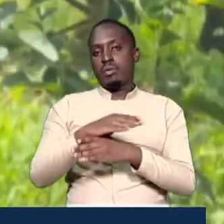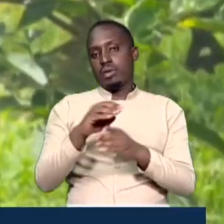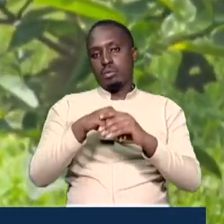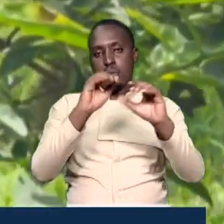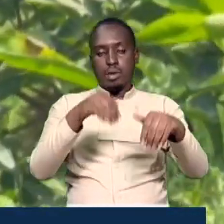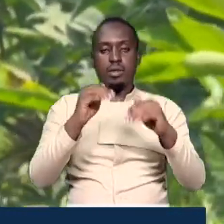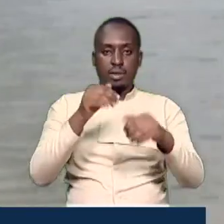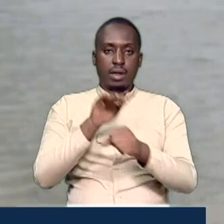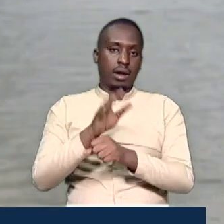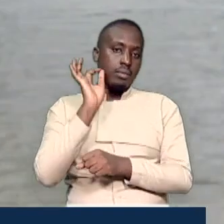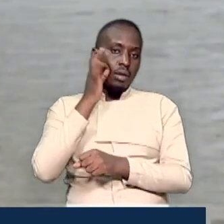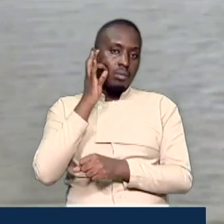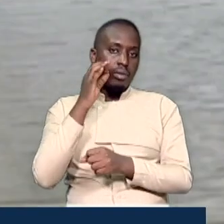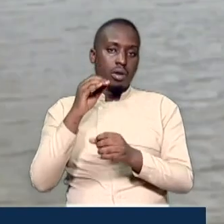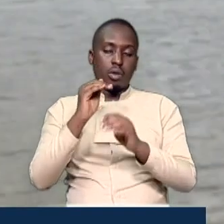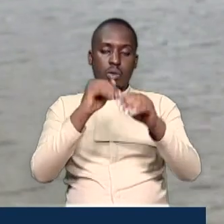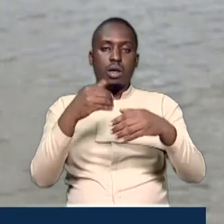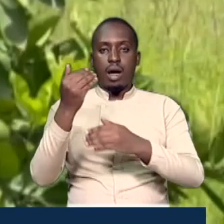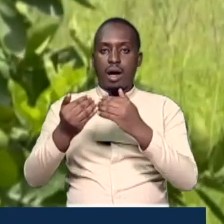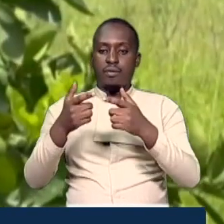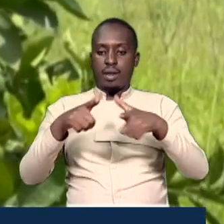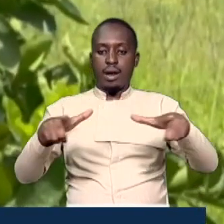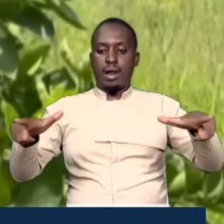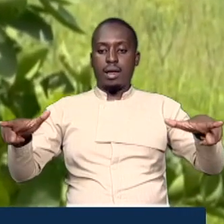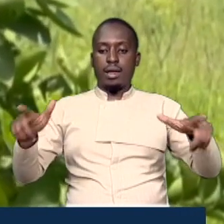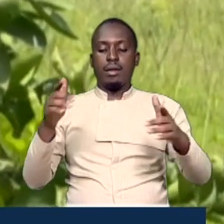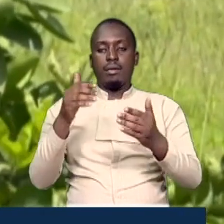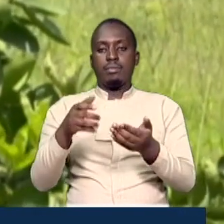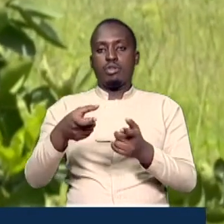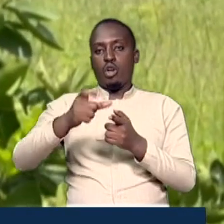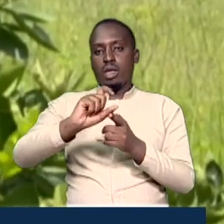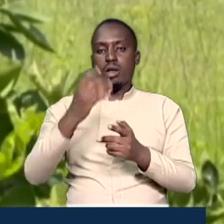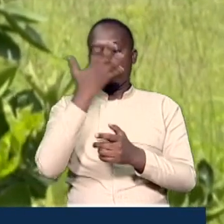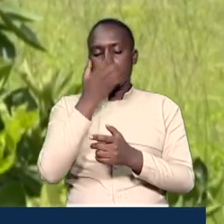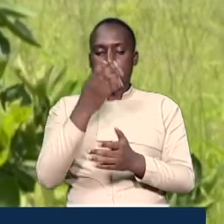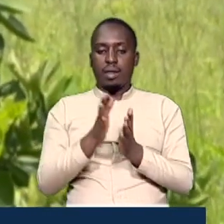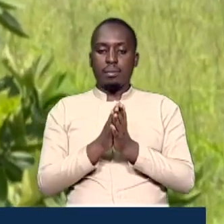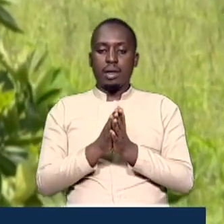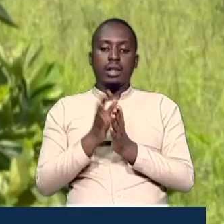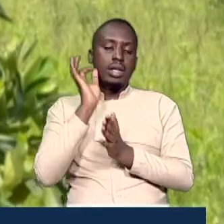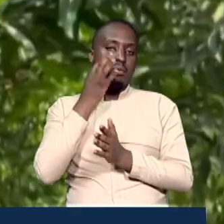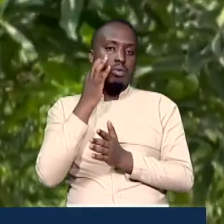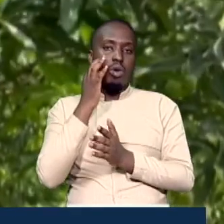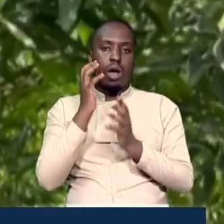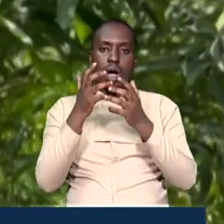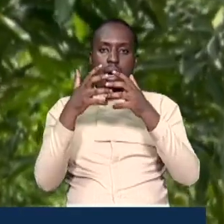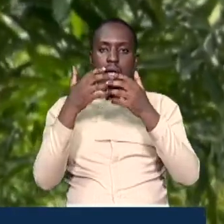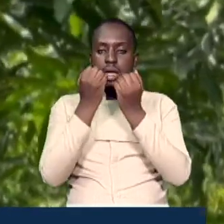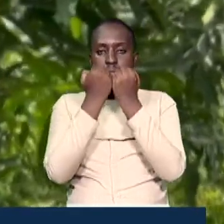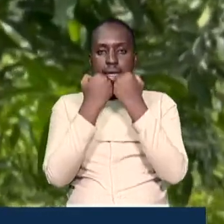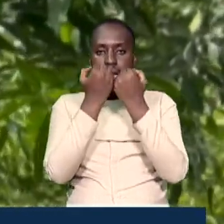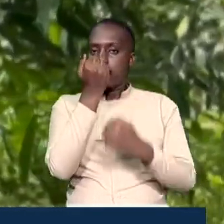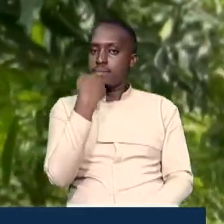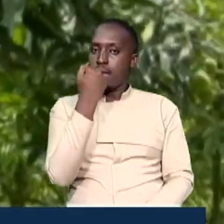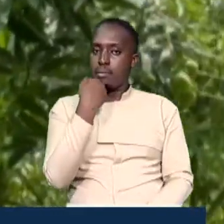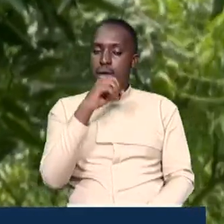cyane ubw'imbuto bahamya ko guhinga mu nkengero z'ibiyaga nk'ibi. Byazamuye ubwiza ndetse n'ingano z'imbuto zirimo amacunga, imyembe n'ibindi.